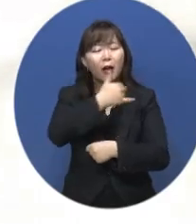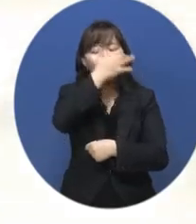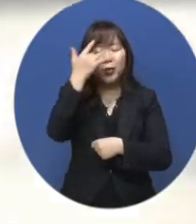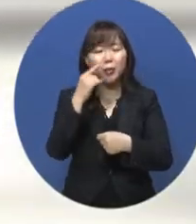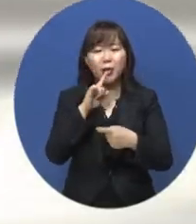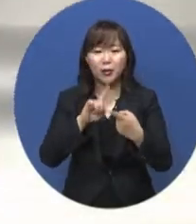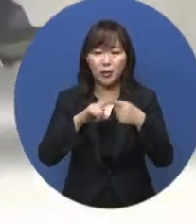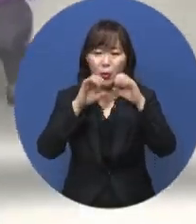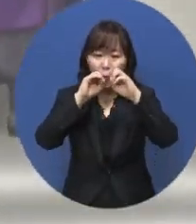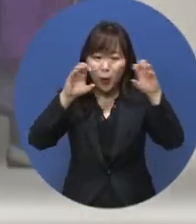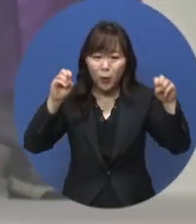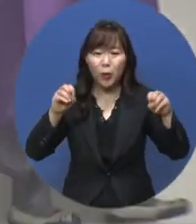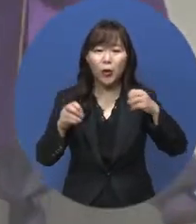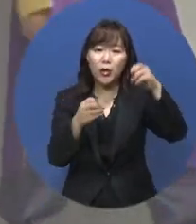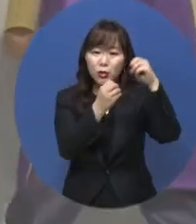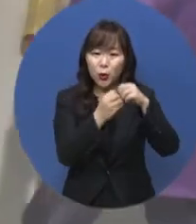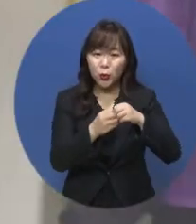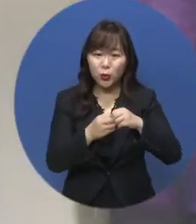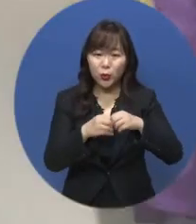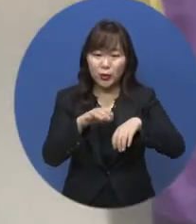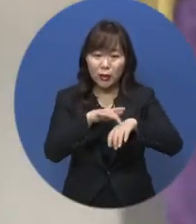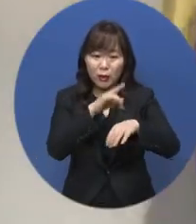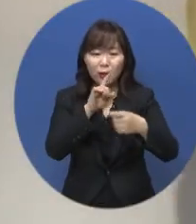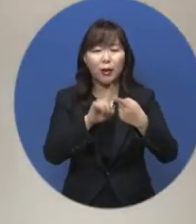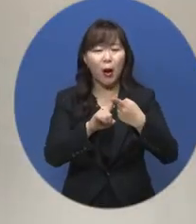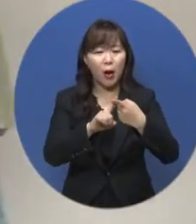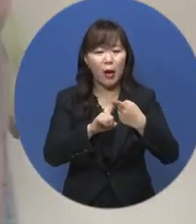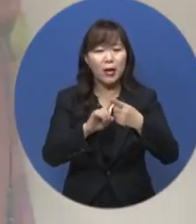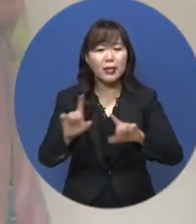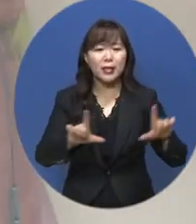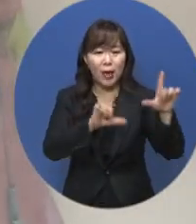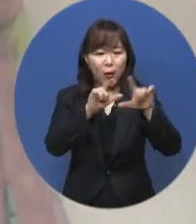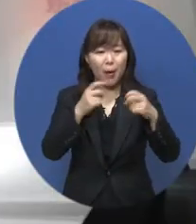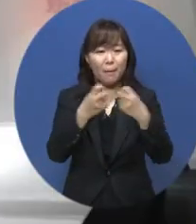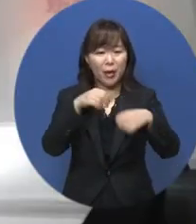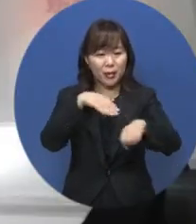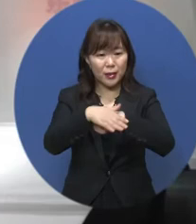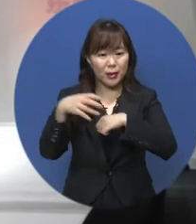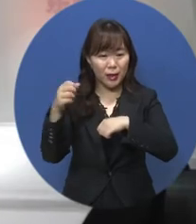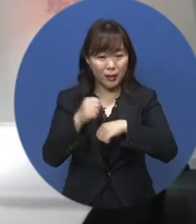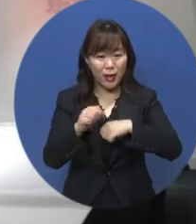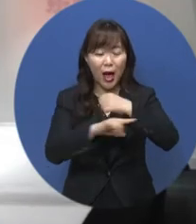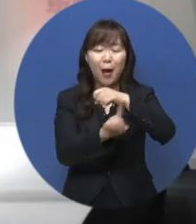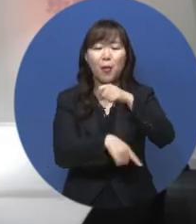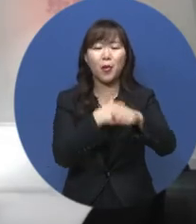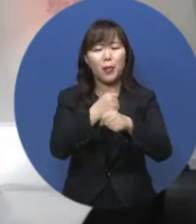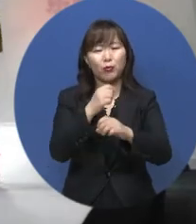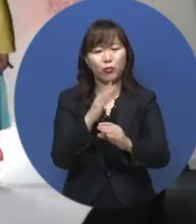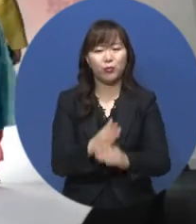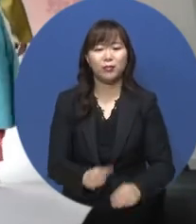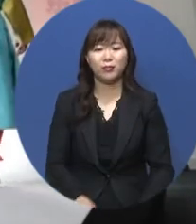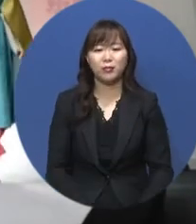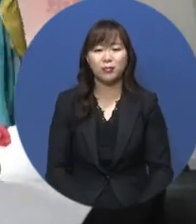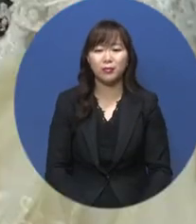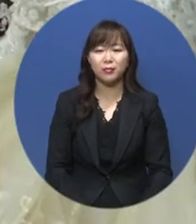아름다움을 알리고 전통 옷감의 현대적인 생활 방식에 맞는 한복을 지어내고 있습니다.